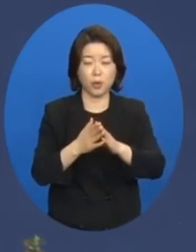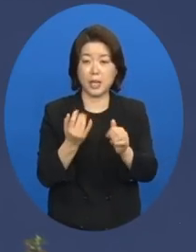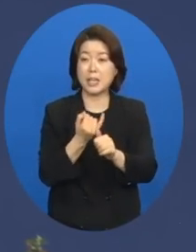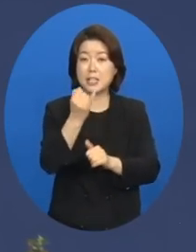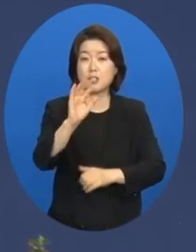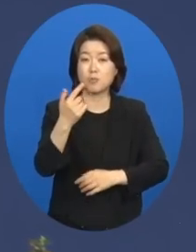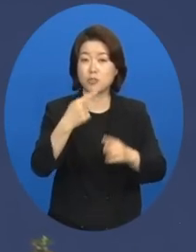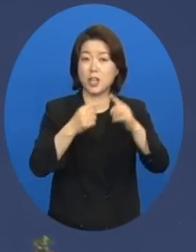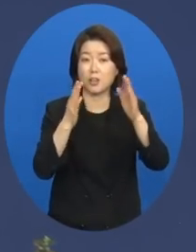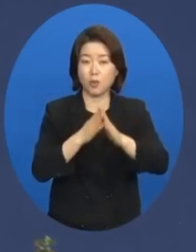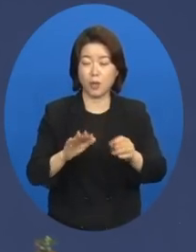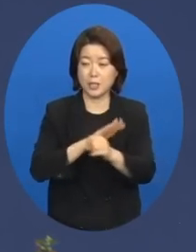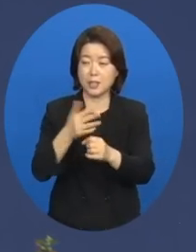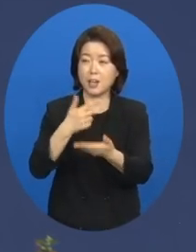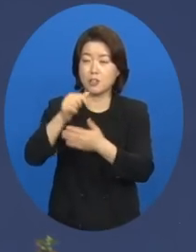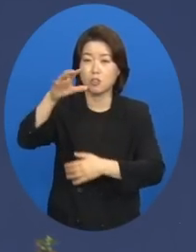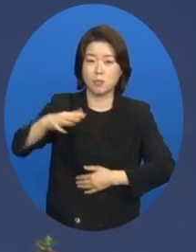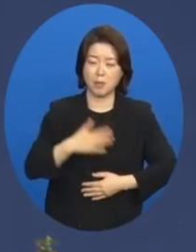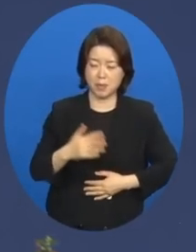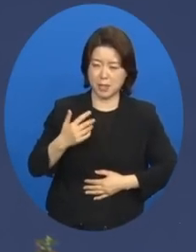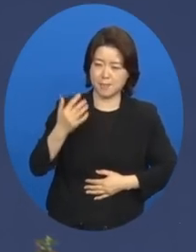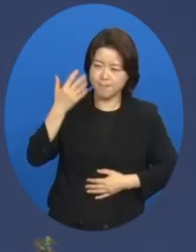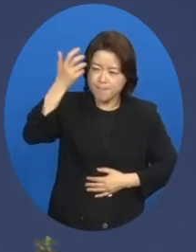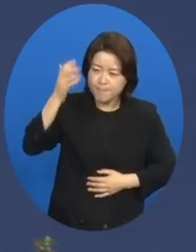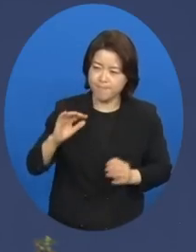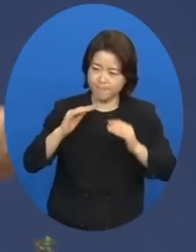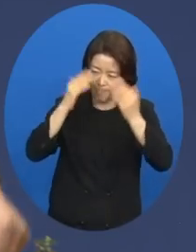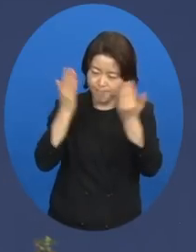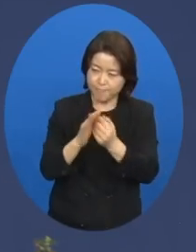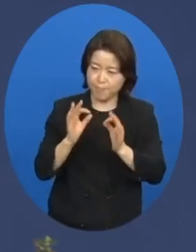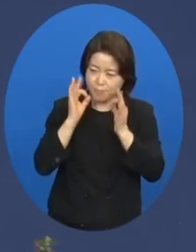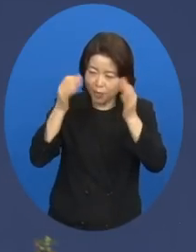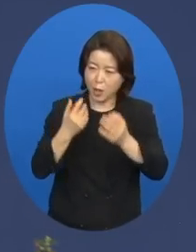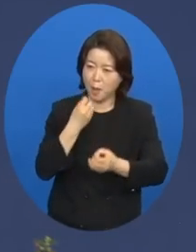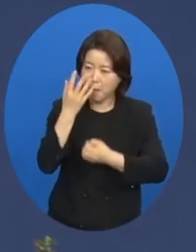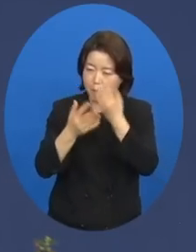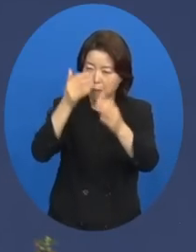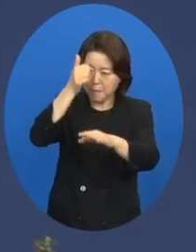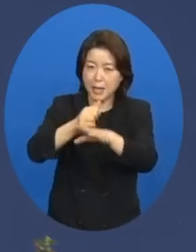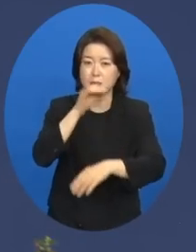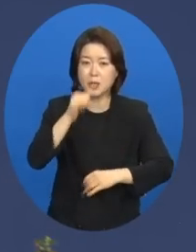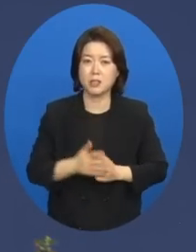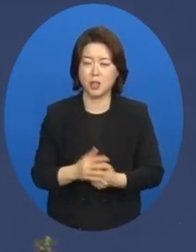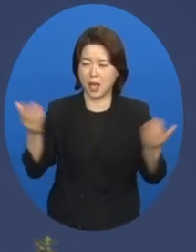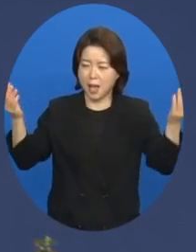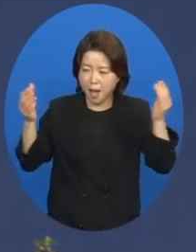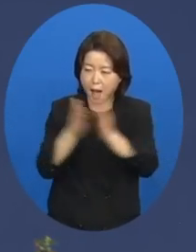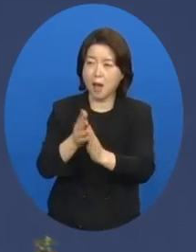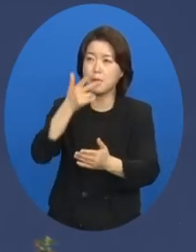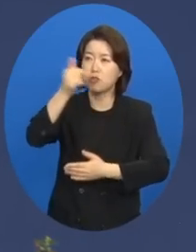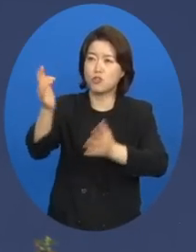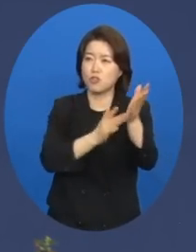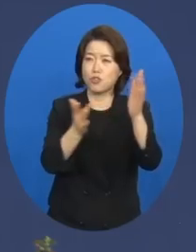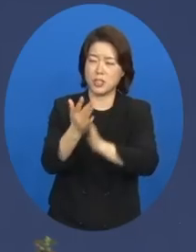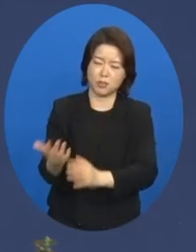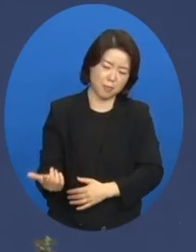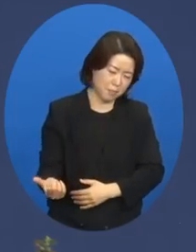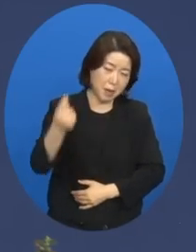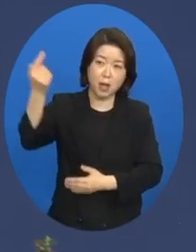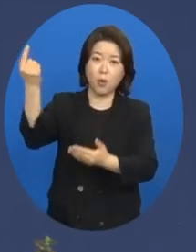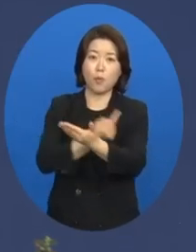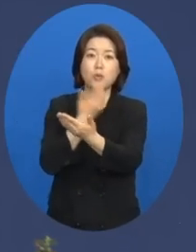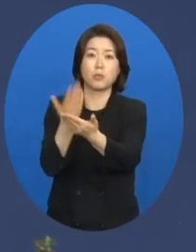교회가 사랑하는 주님 앞에 내 영혼을 다해서 고백할 마지막 고백이 있습니다. 아멘 주 예수여 어서